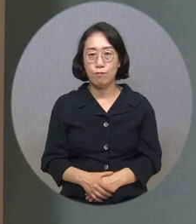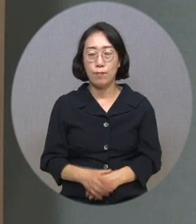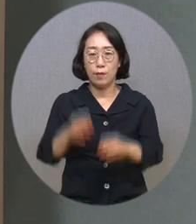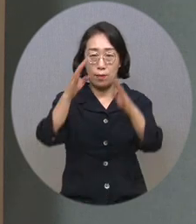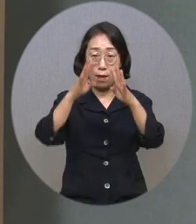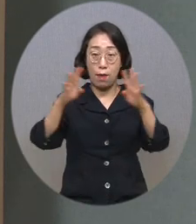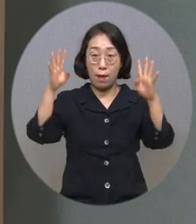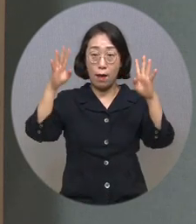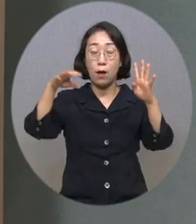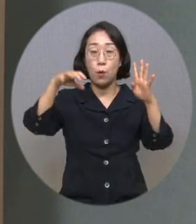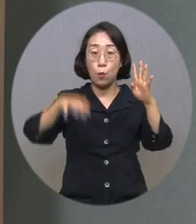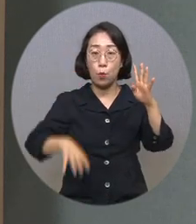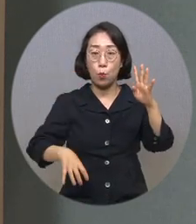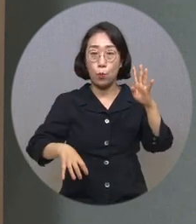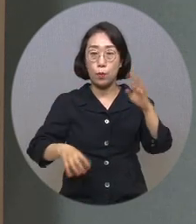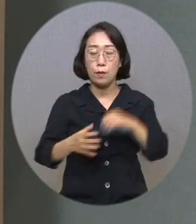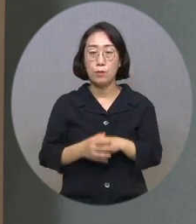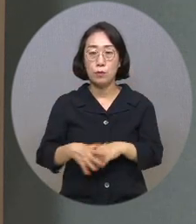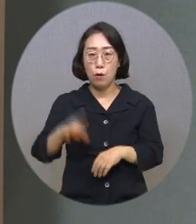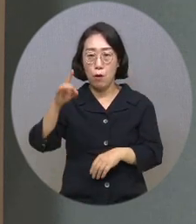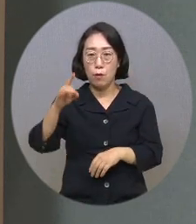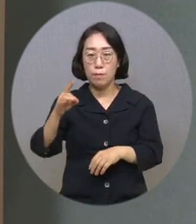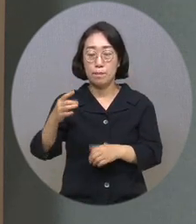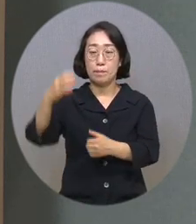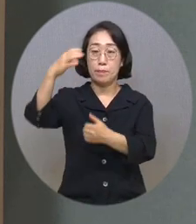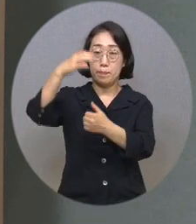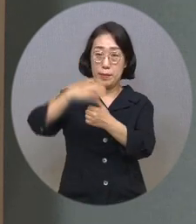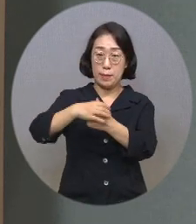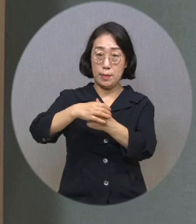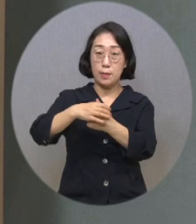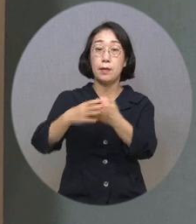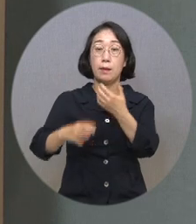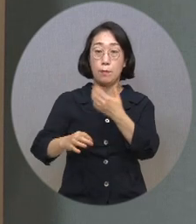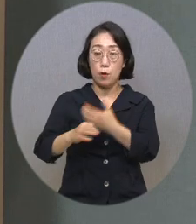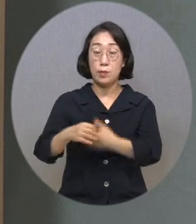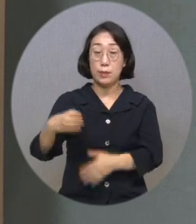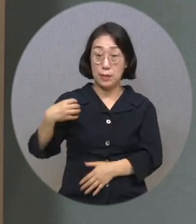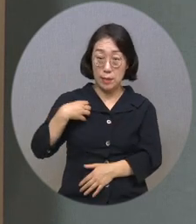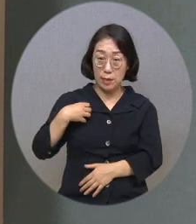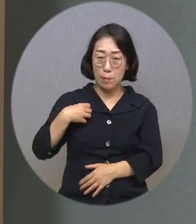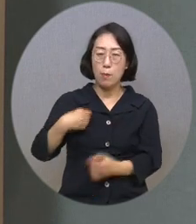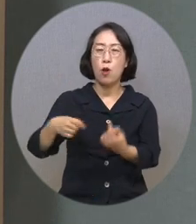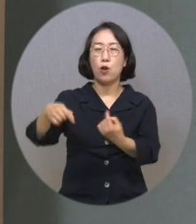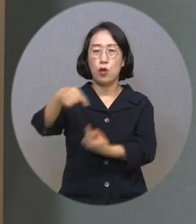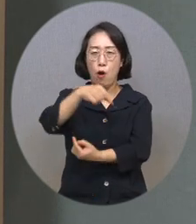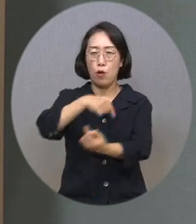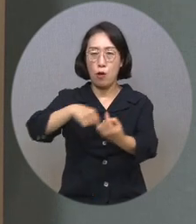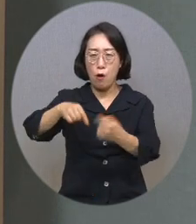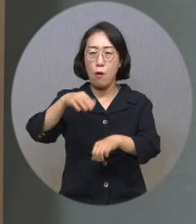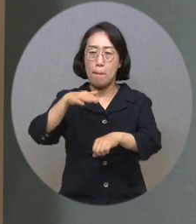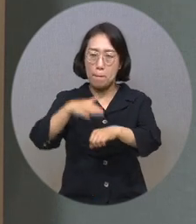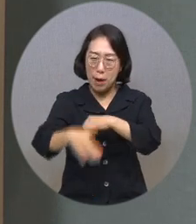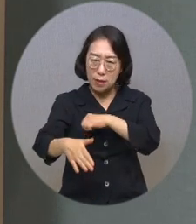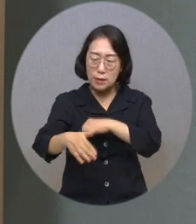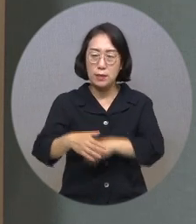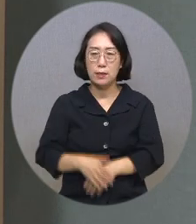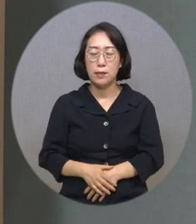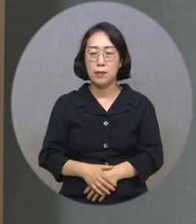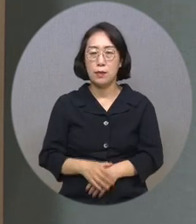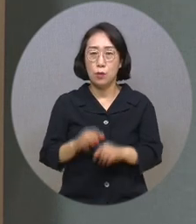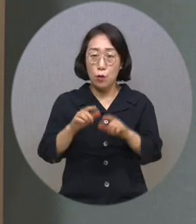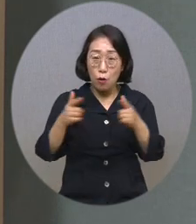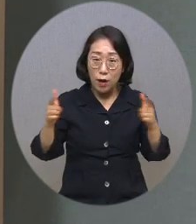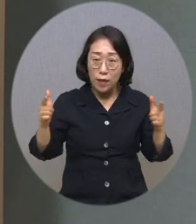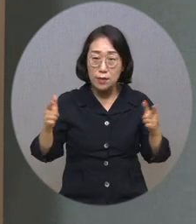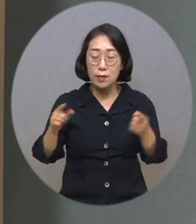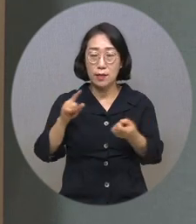대학에 취임을 하면은 제일 먼저 이제 경영 방식이라든가 어떤 여러 가지